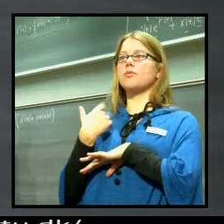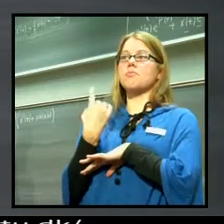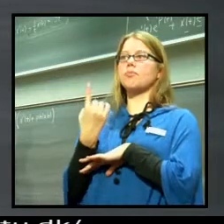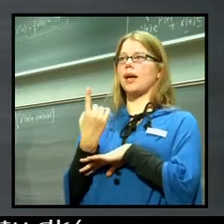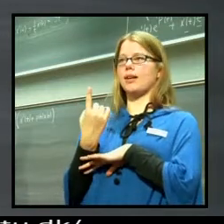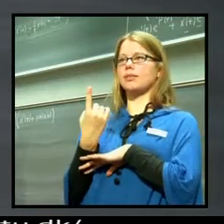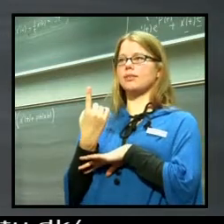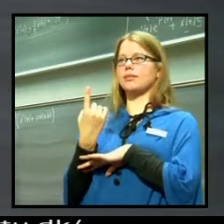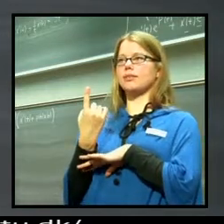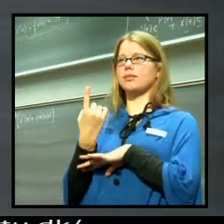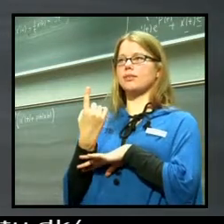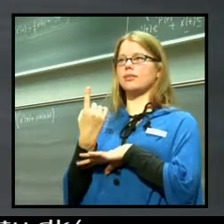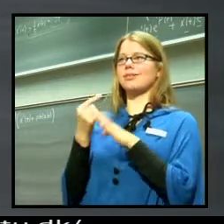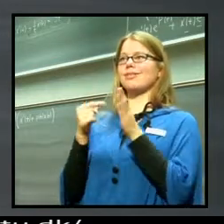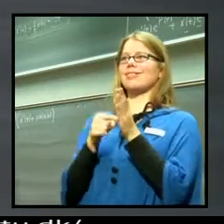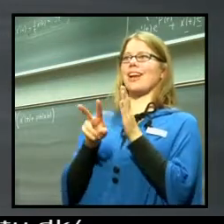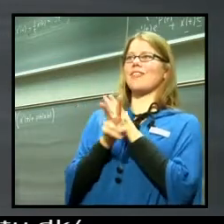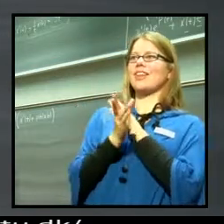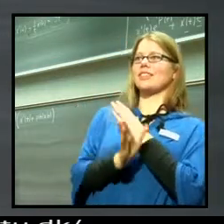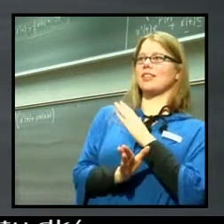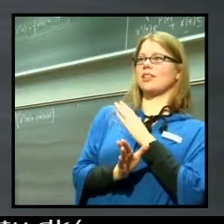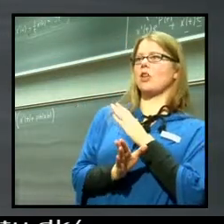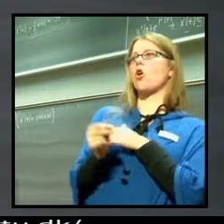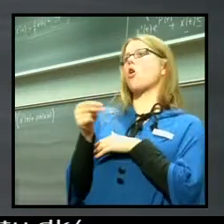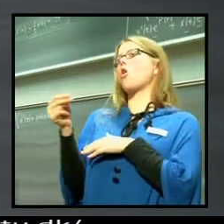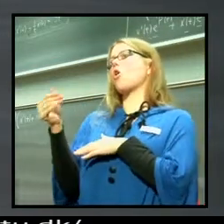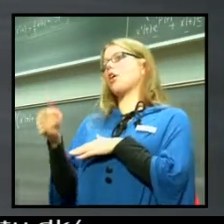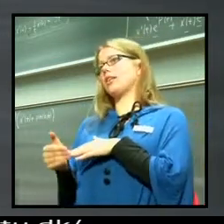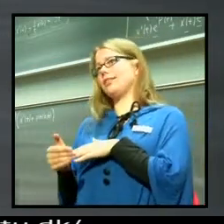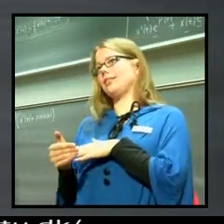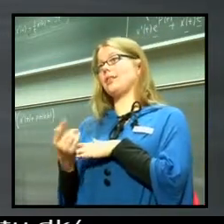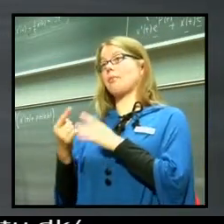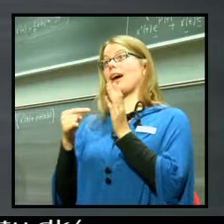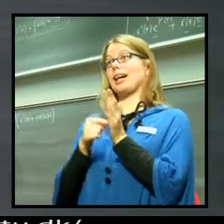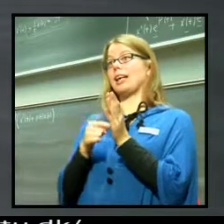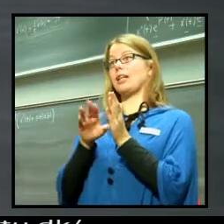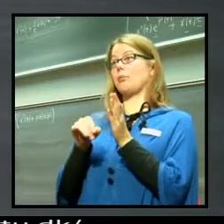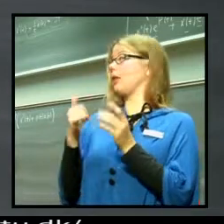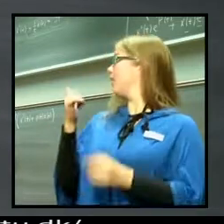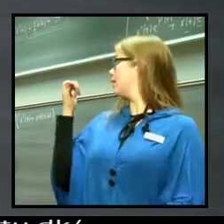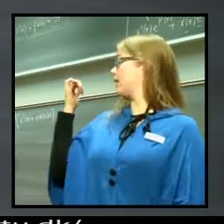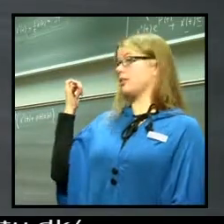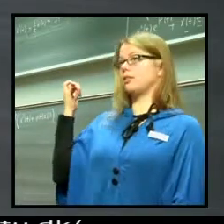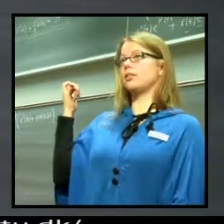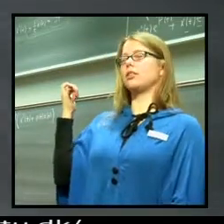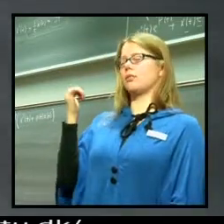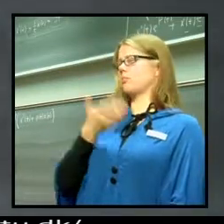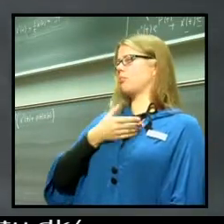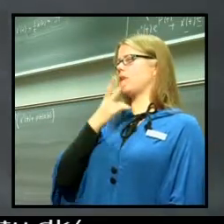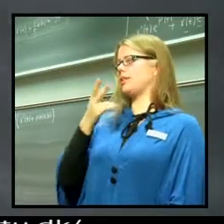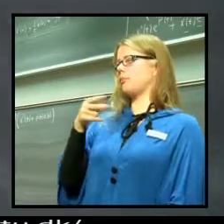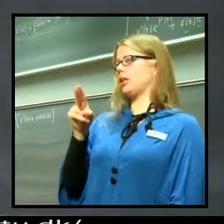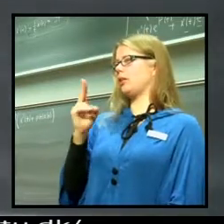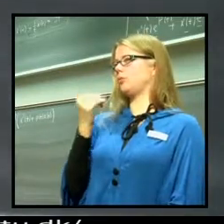at gange venstre side og højre side af ligningen med det der. Så kig nu på